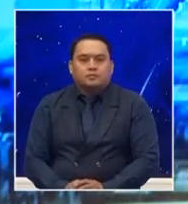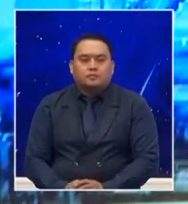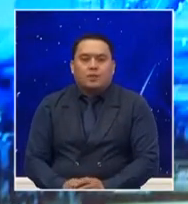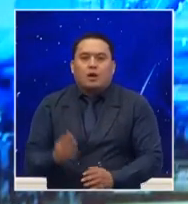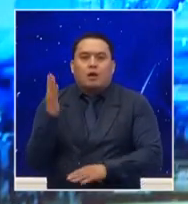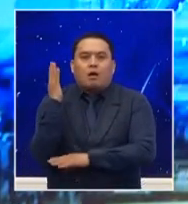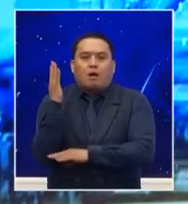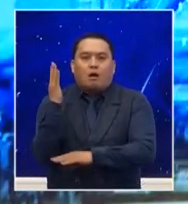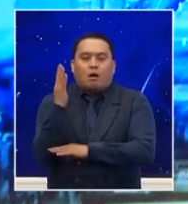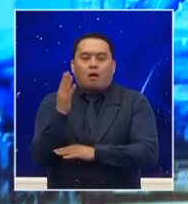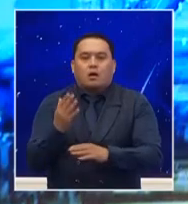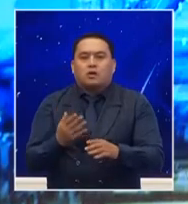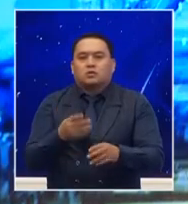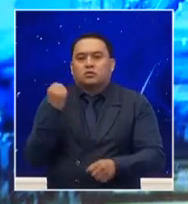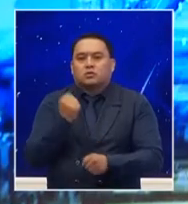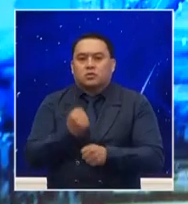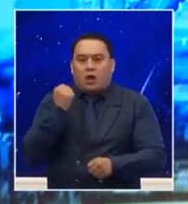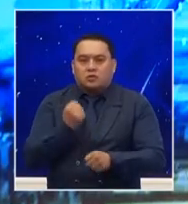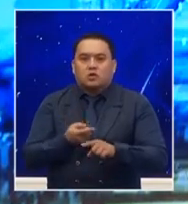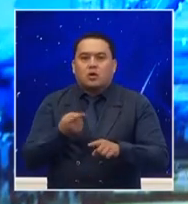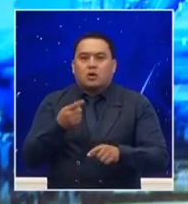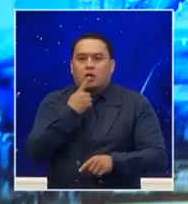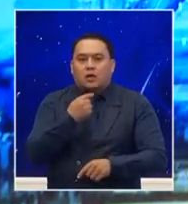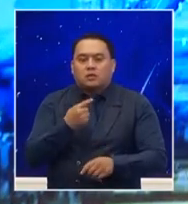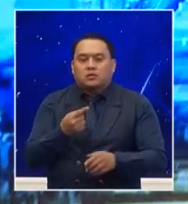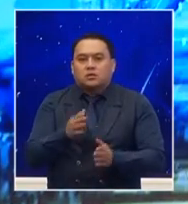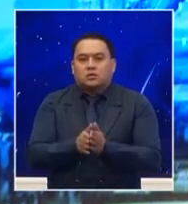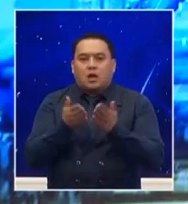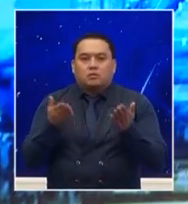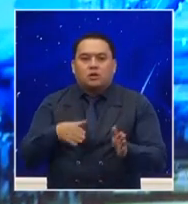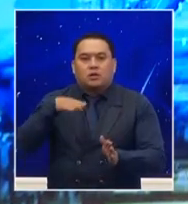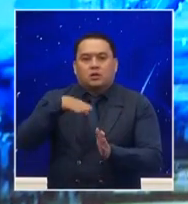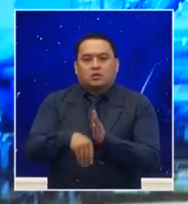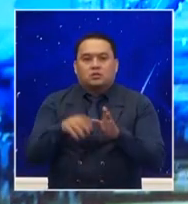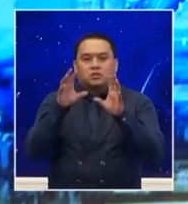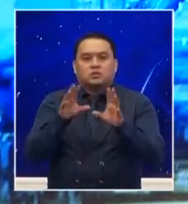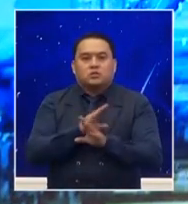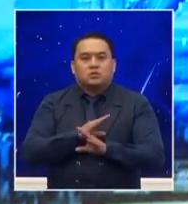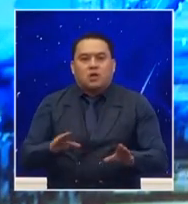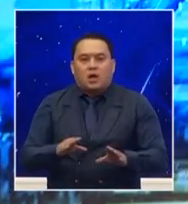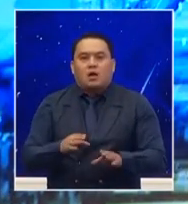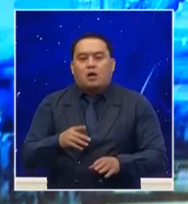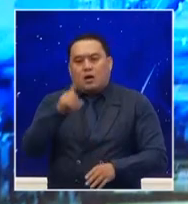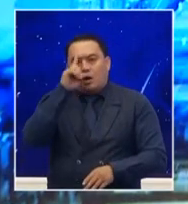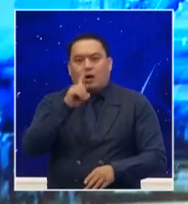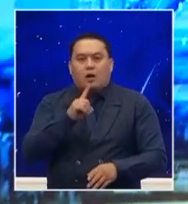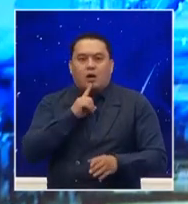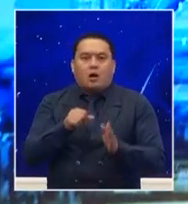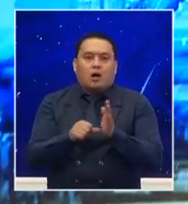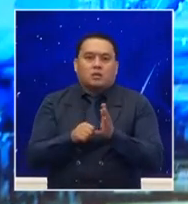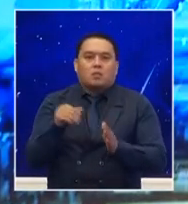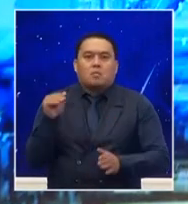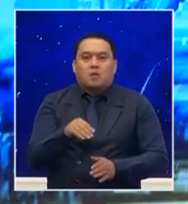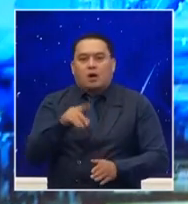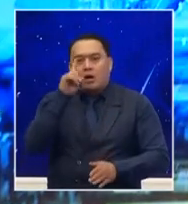Ағаш кескендерге заң қатаңдатылды. Енді қызыл кітапқа енген ағаш заңсыз кесілсе салынатын айыппұл 6-дан 1000